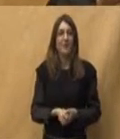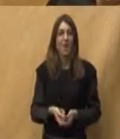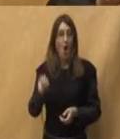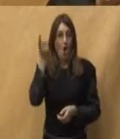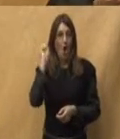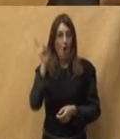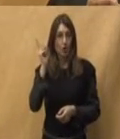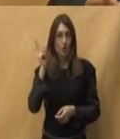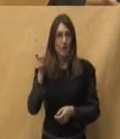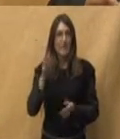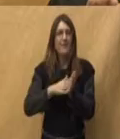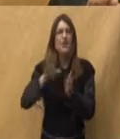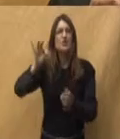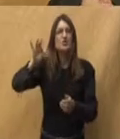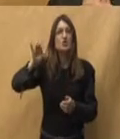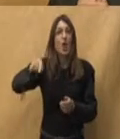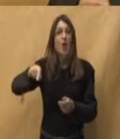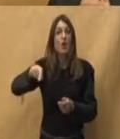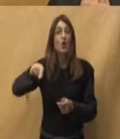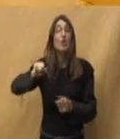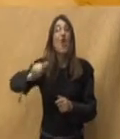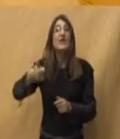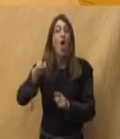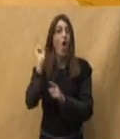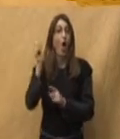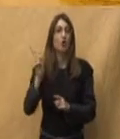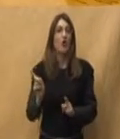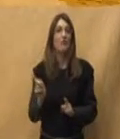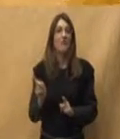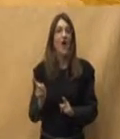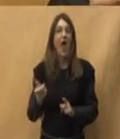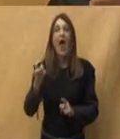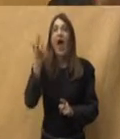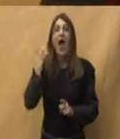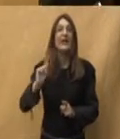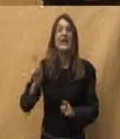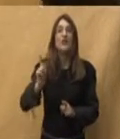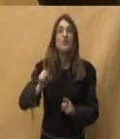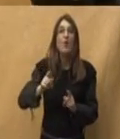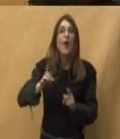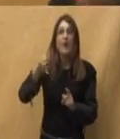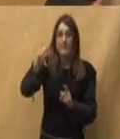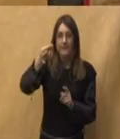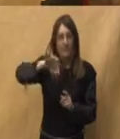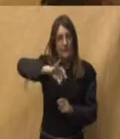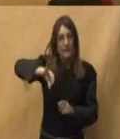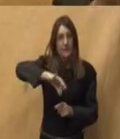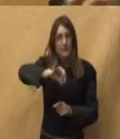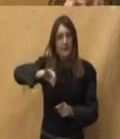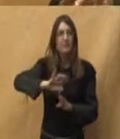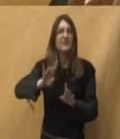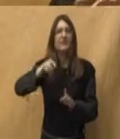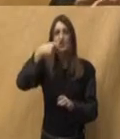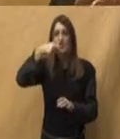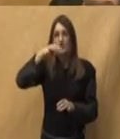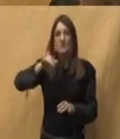Otrovi, recimo sol kuhinska, je otrov. Da. Ali ga nikad nećemo uzeti više od među prstima ili eventualno na